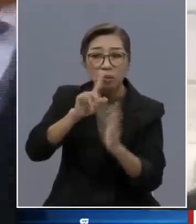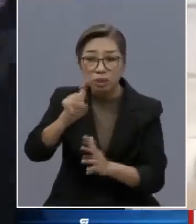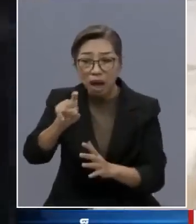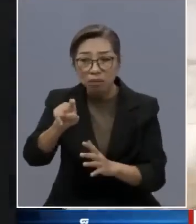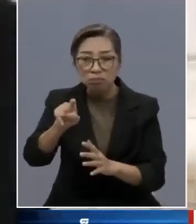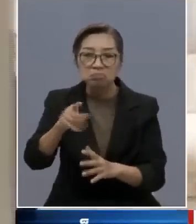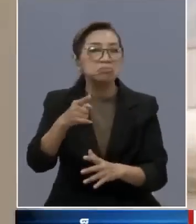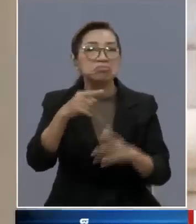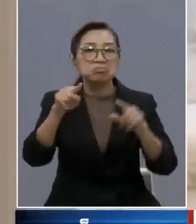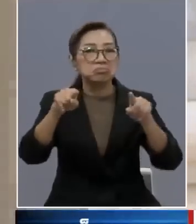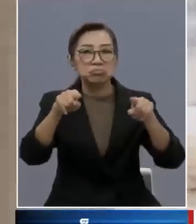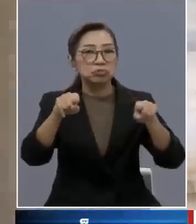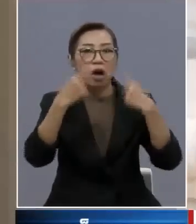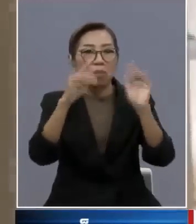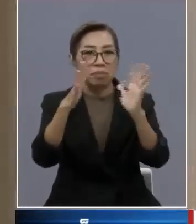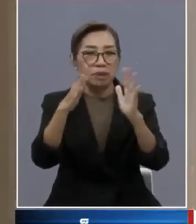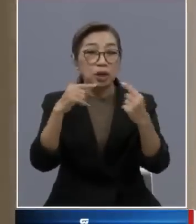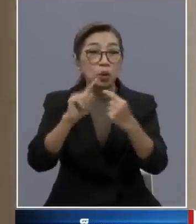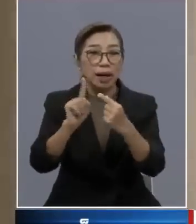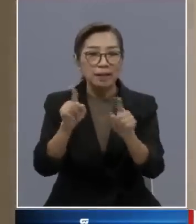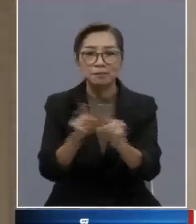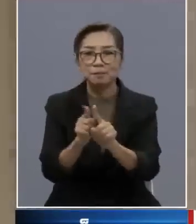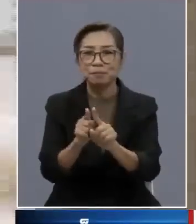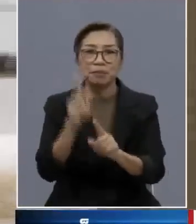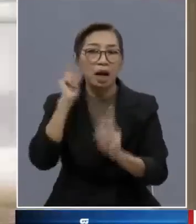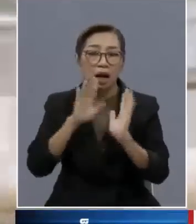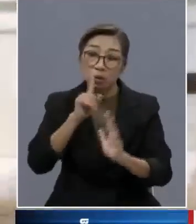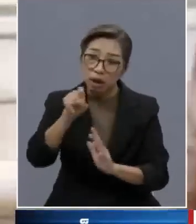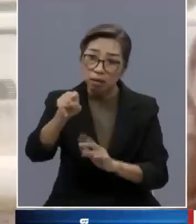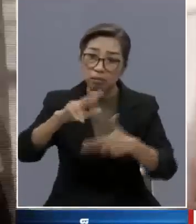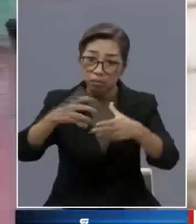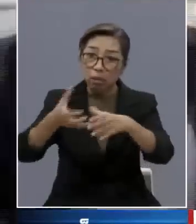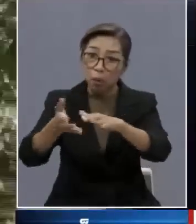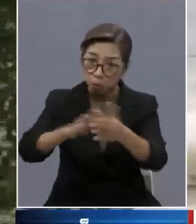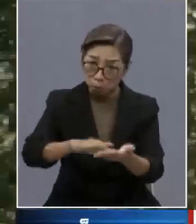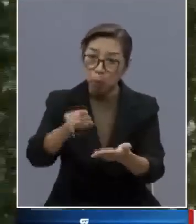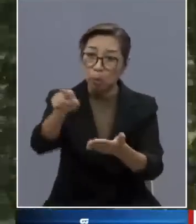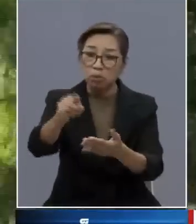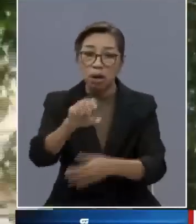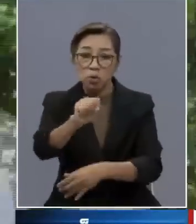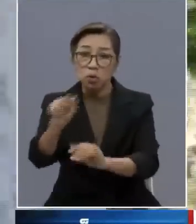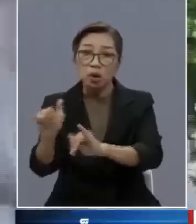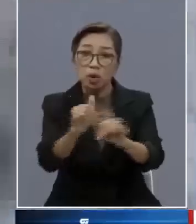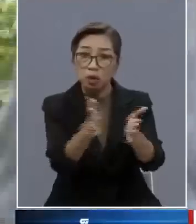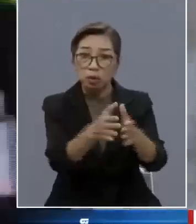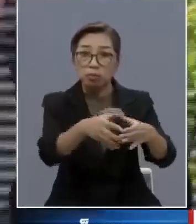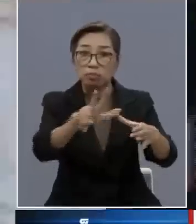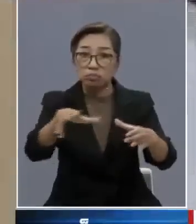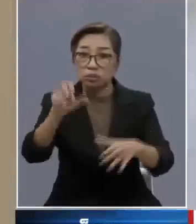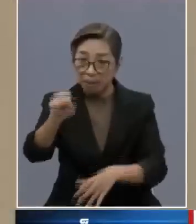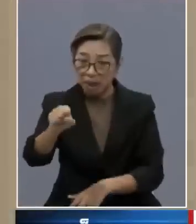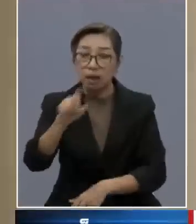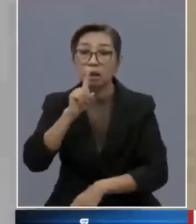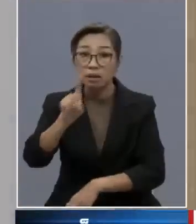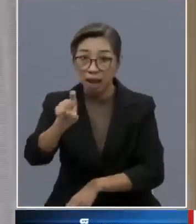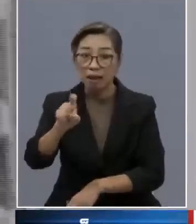ำถามสื่อมวลชนนะถึงประเด็นเรื่องของจะยุบพรรคตัวเองแล้วก็ให้ลูกพรรคเนี่ยไปอยู่กับเพื่อไทยถึงขั้น